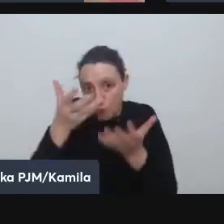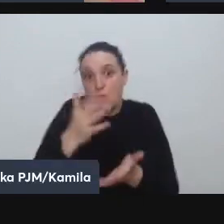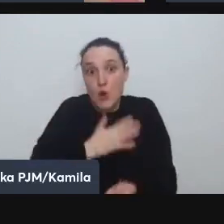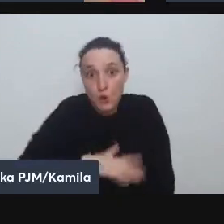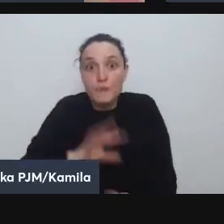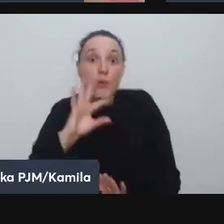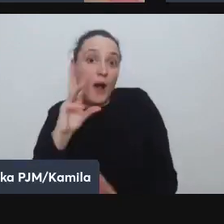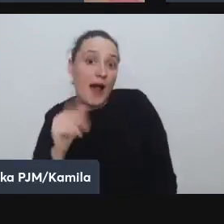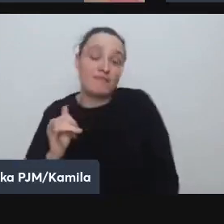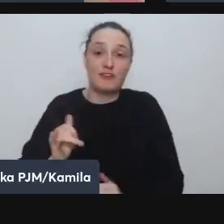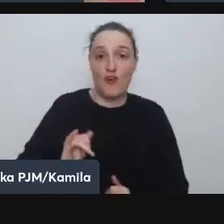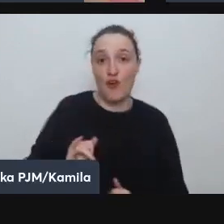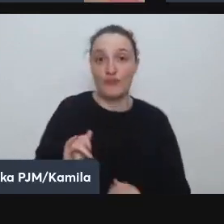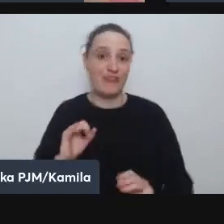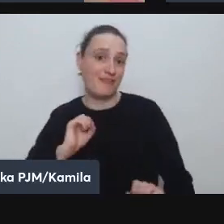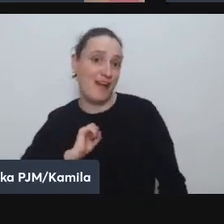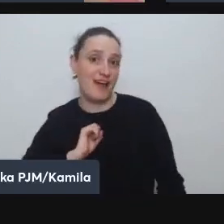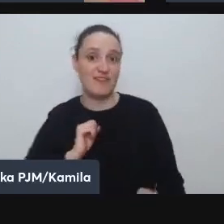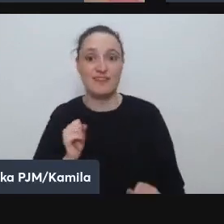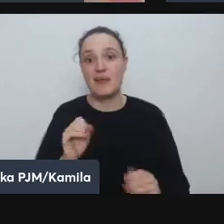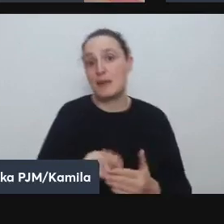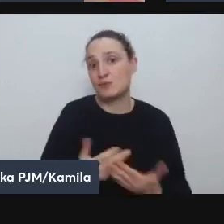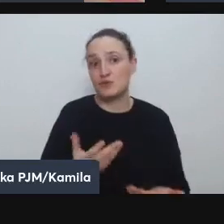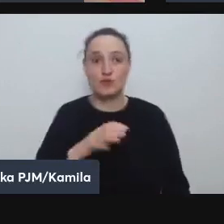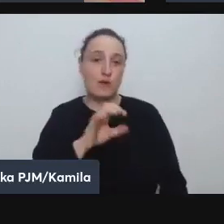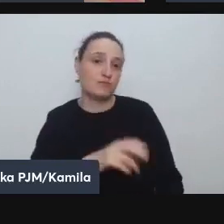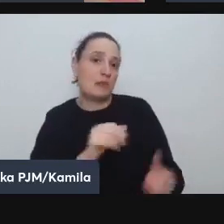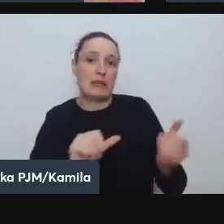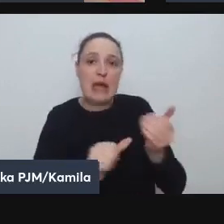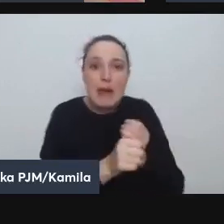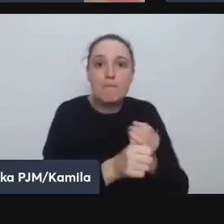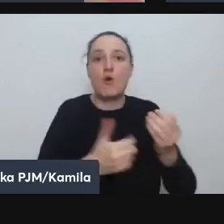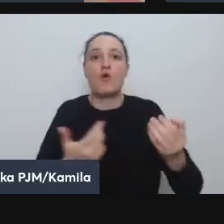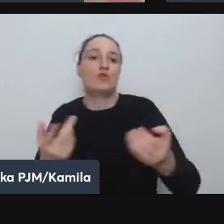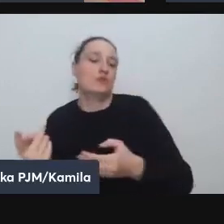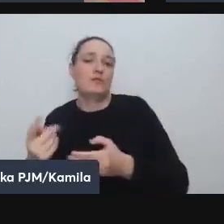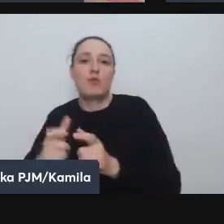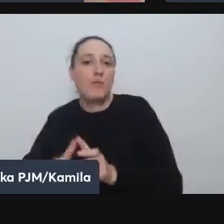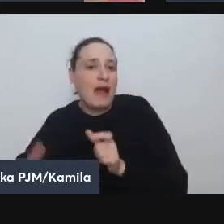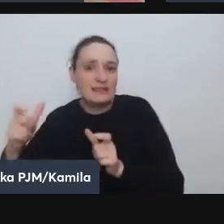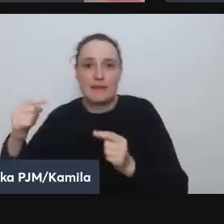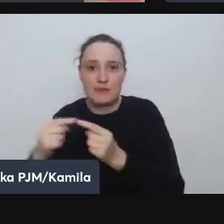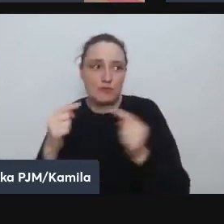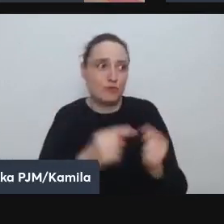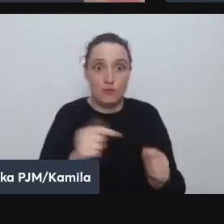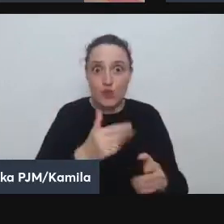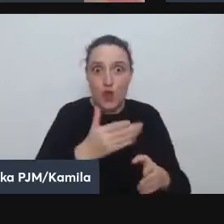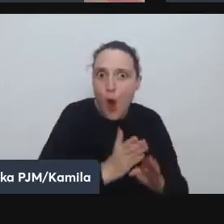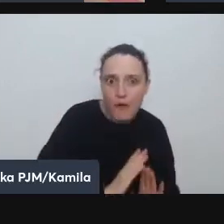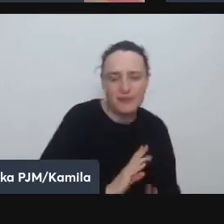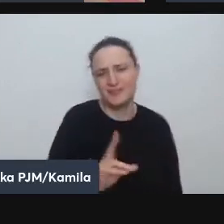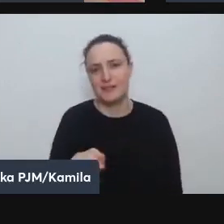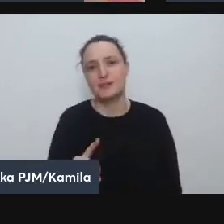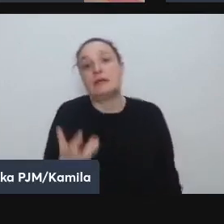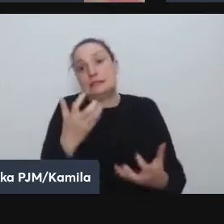I wygodne, i fajne, nie? Na tampony czy na podpaski, wcale nie znaczy, że trzeba je chować, a jak ktoś ma ochotę chować,